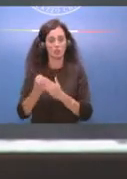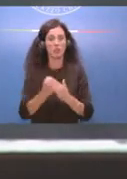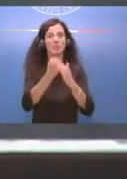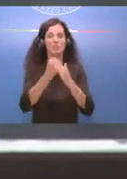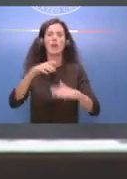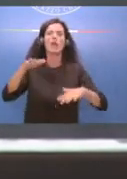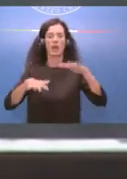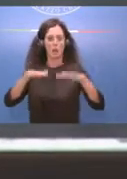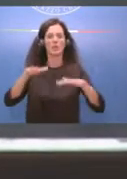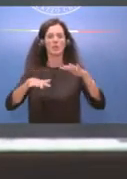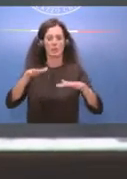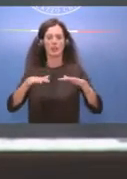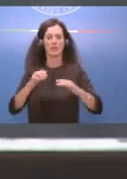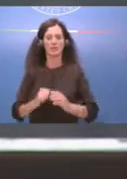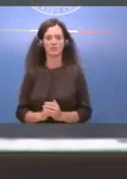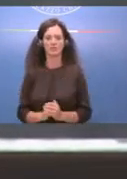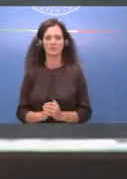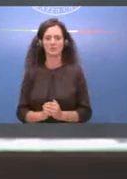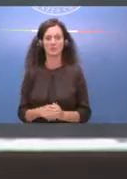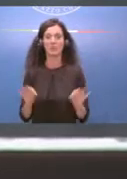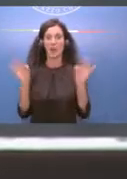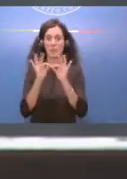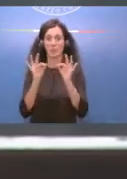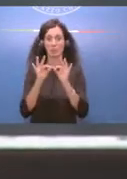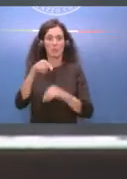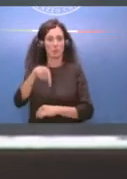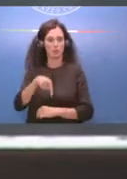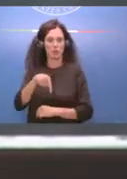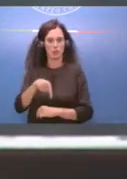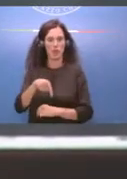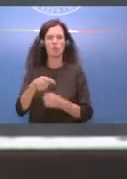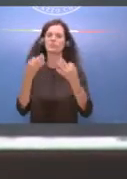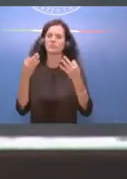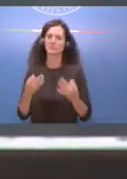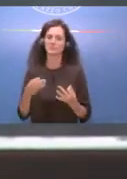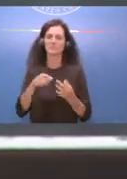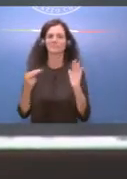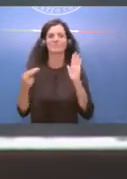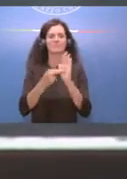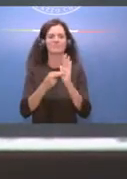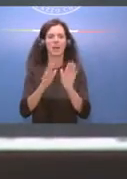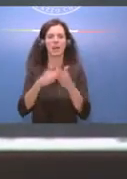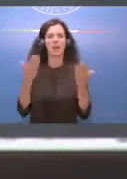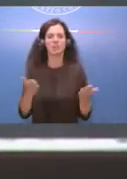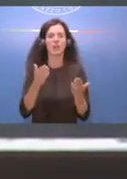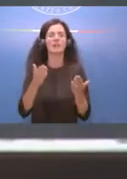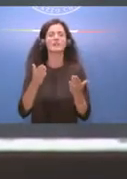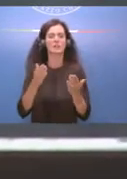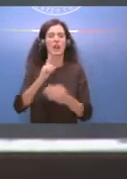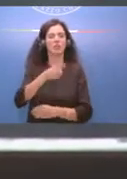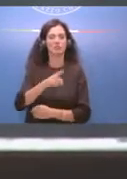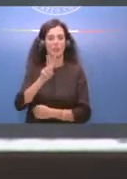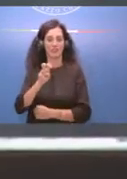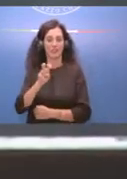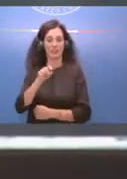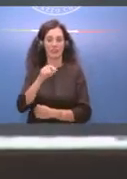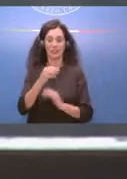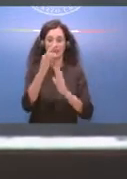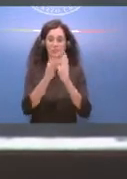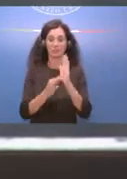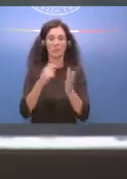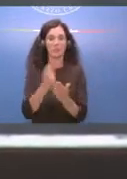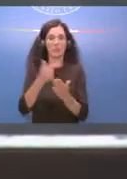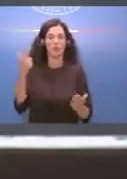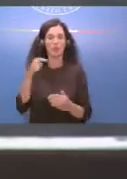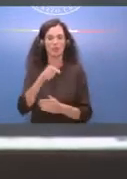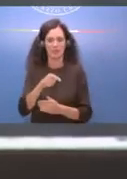equilibrata l'appuntamento di oggi dunque si inserisce pienamente nell'agenda del g20 e con le priorità indicate dalla presidenza